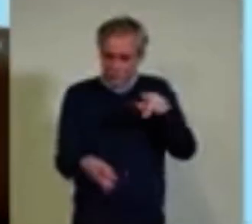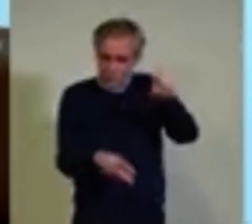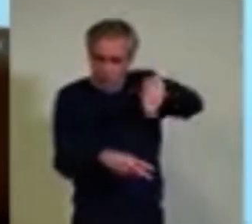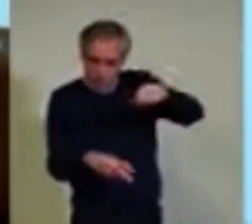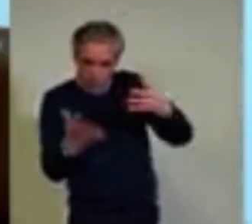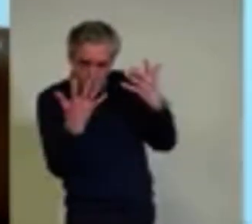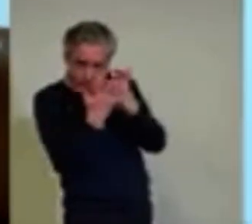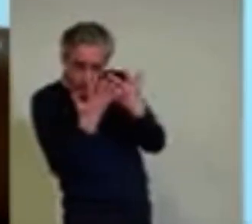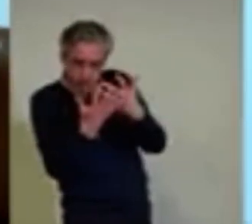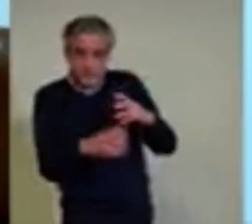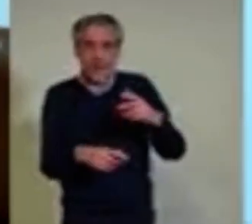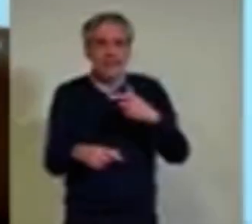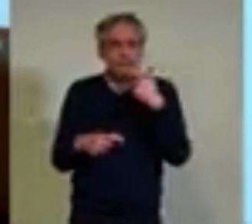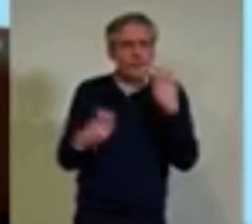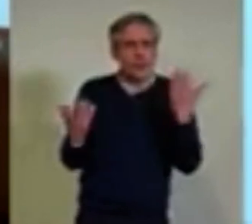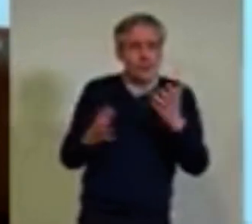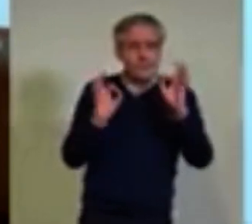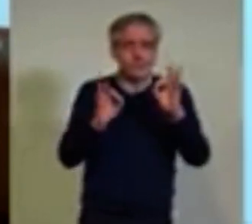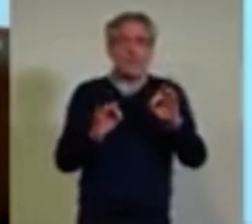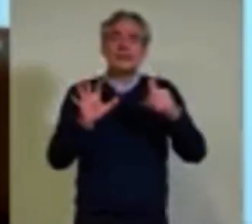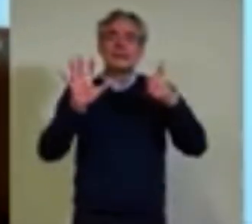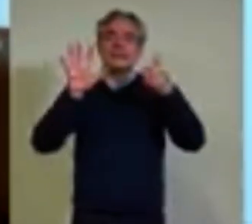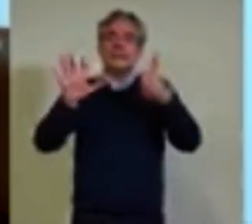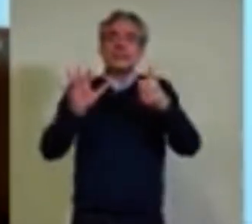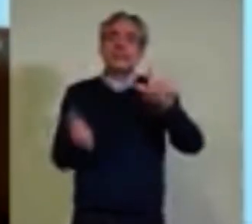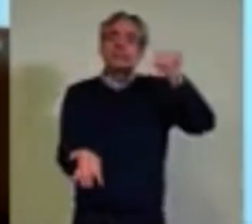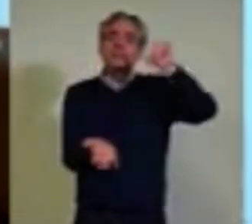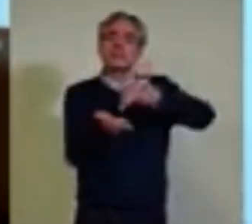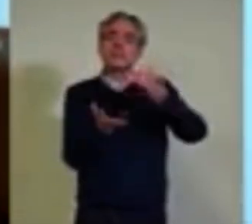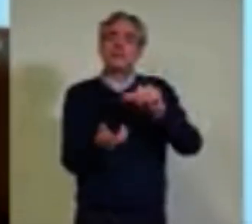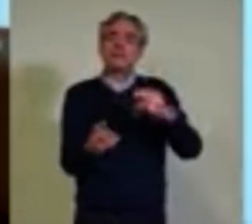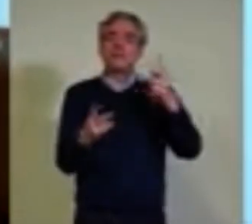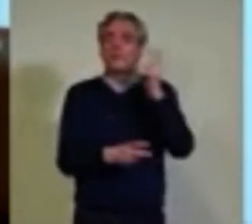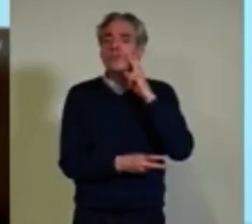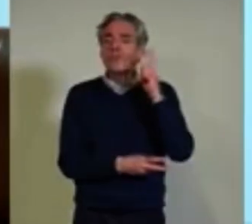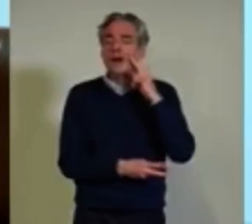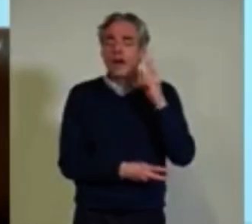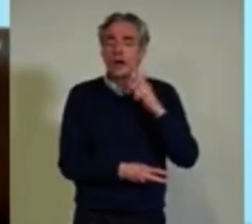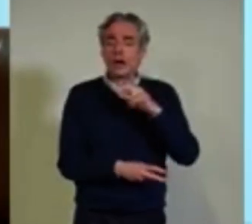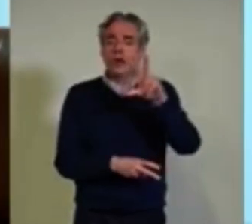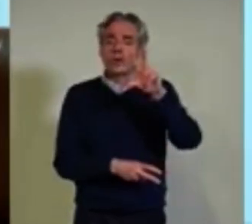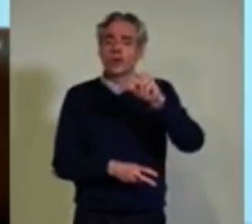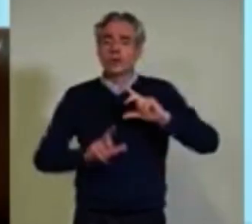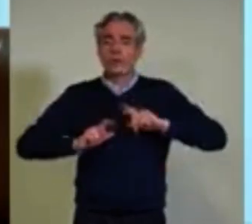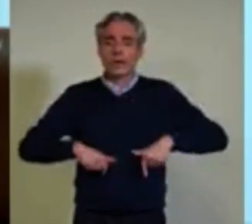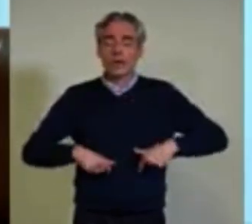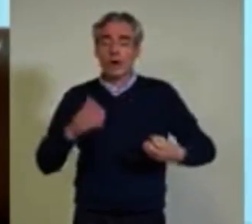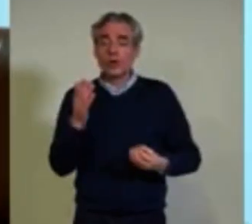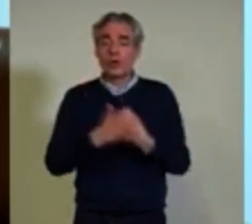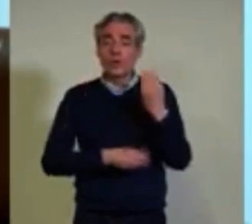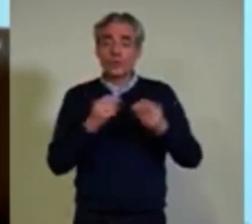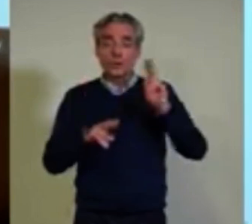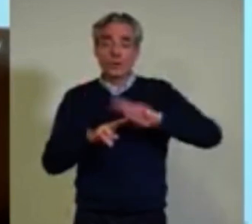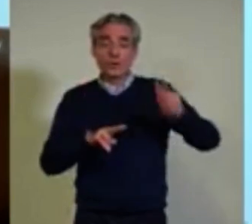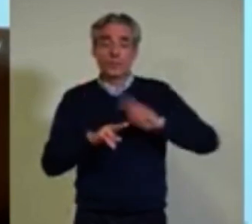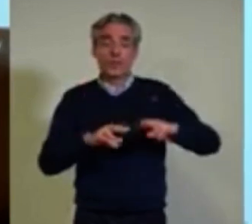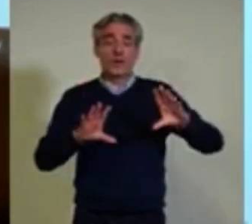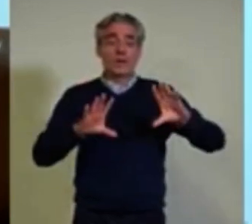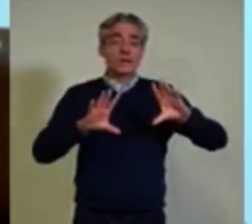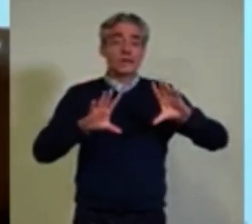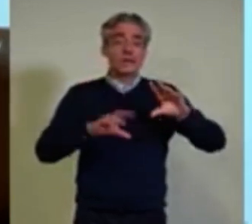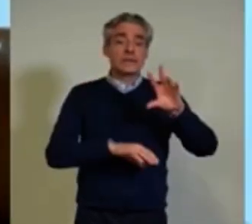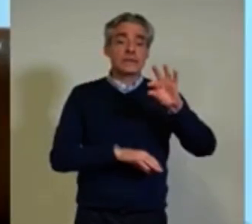530 millions d'euros, c'est 6 cités du vin, 30 écoles neuves ou rénovées, 50 places publiques sur le modèle à peu près